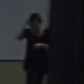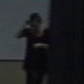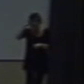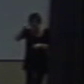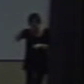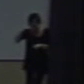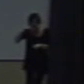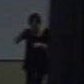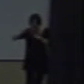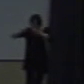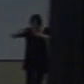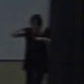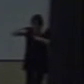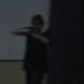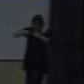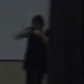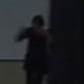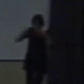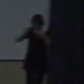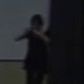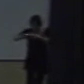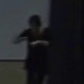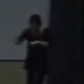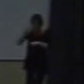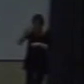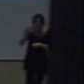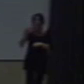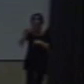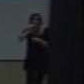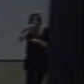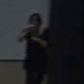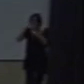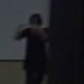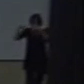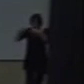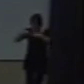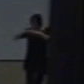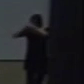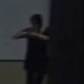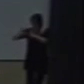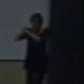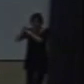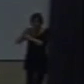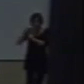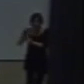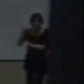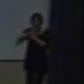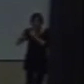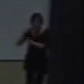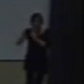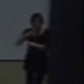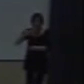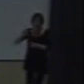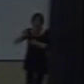i que hi havia hagut alguna vegada que havia fet algun comentari pujat de tot el seu Twitter i tal, per tant, sabien que podien caçar-lo en algun moment. Al final el